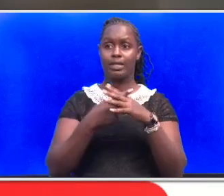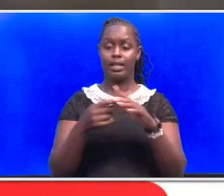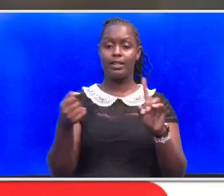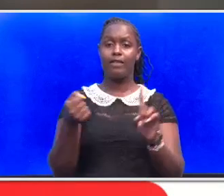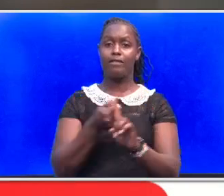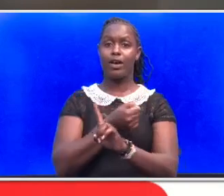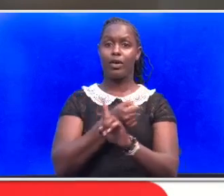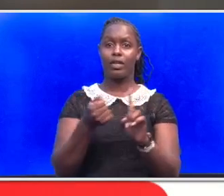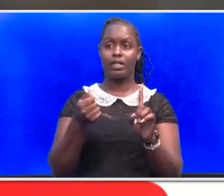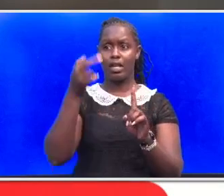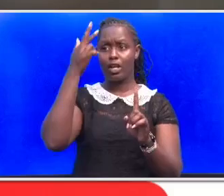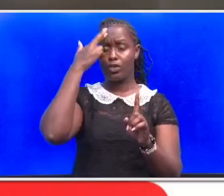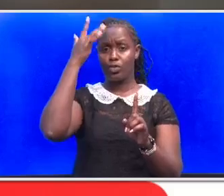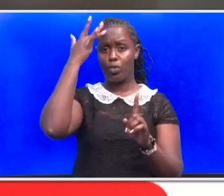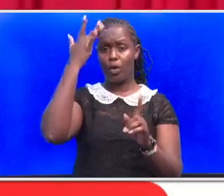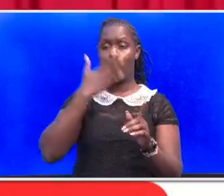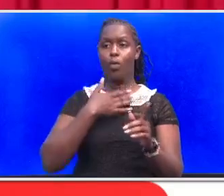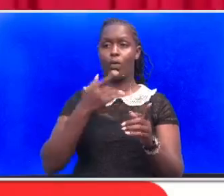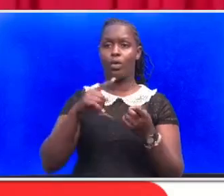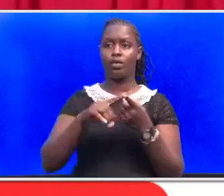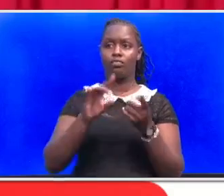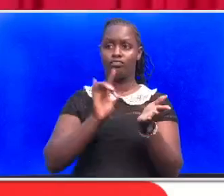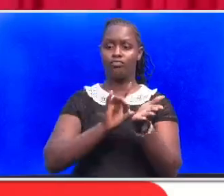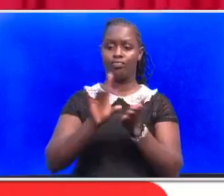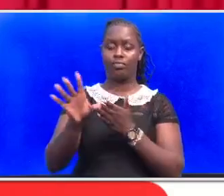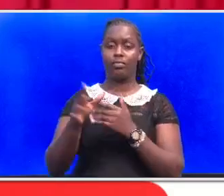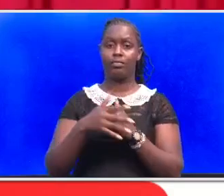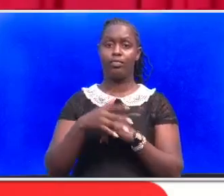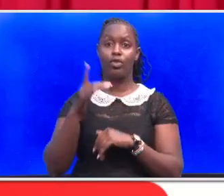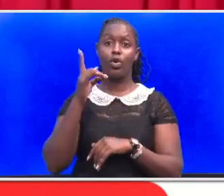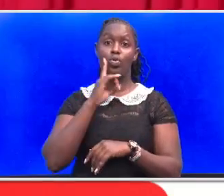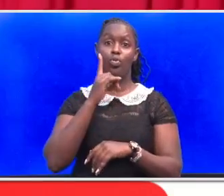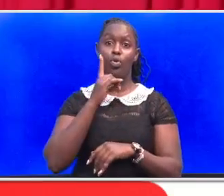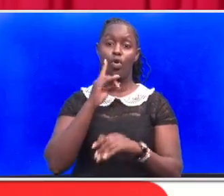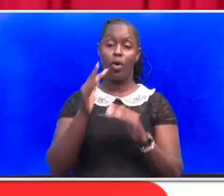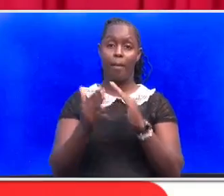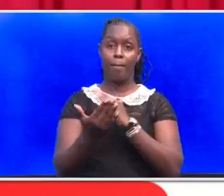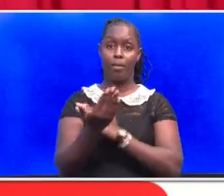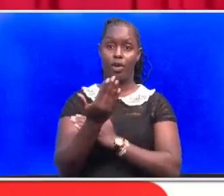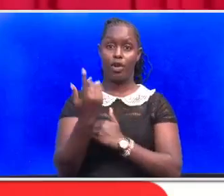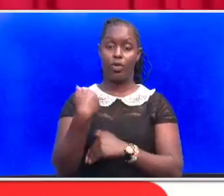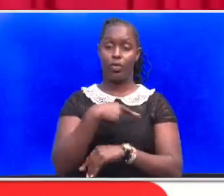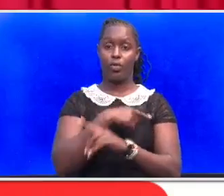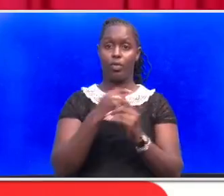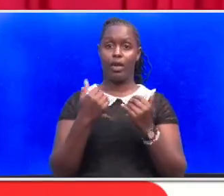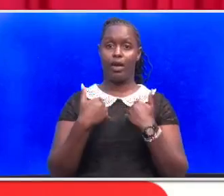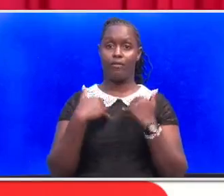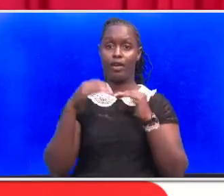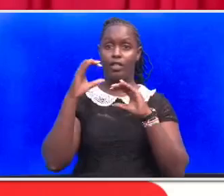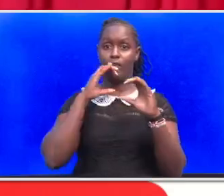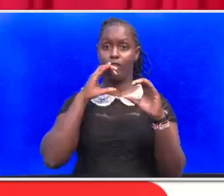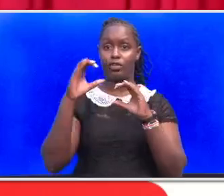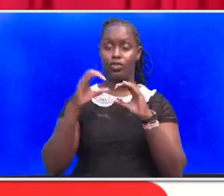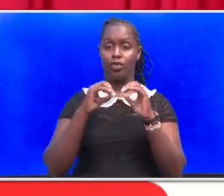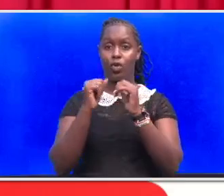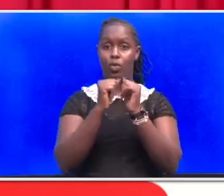ya kuipiga marufuku. Tomorrow morning we are having that conversation with the global